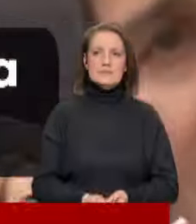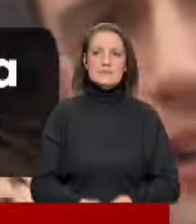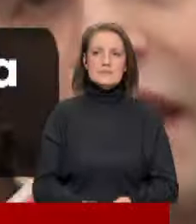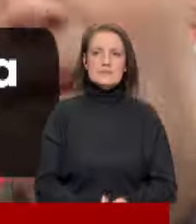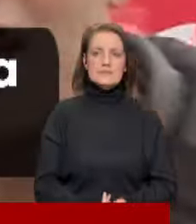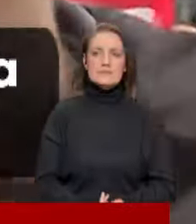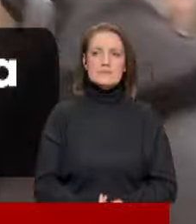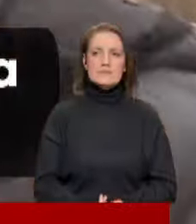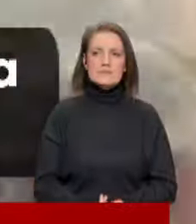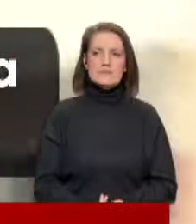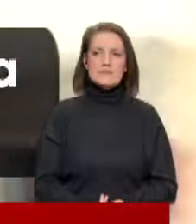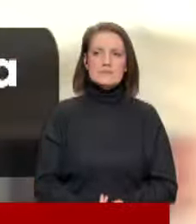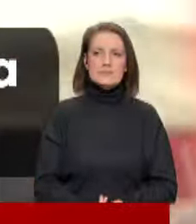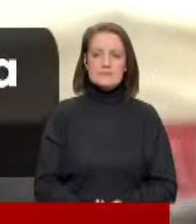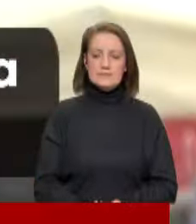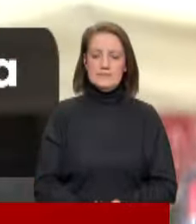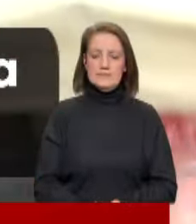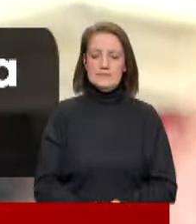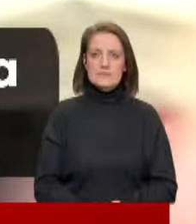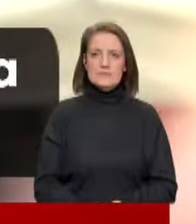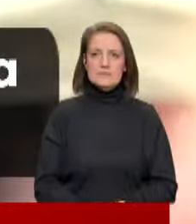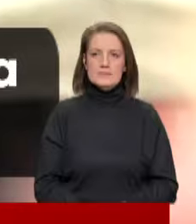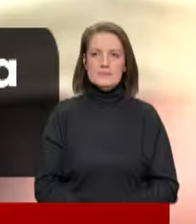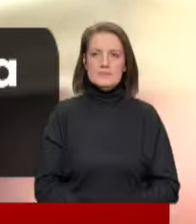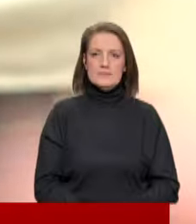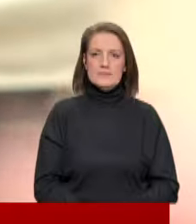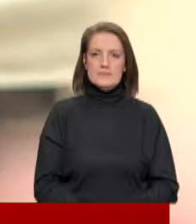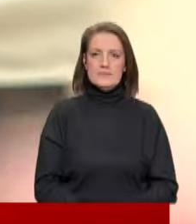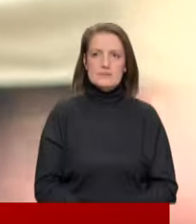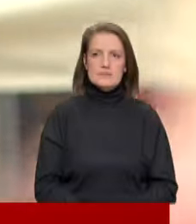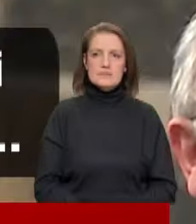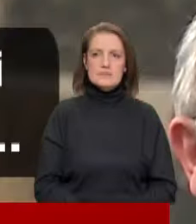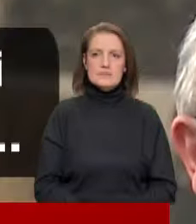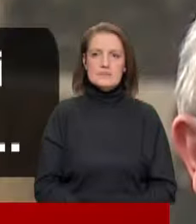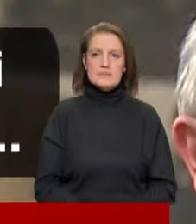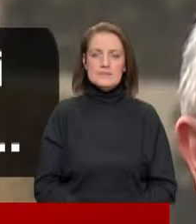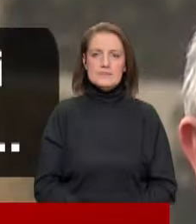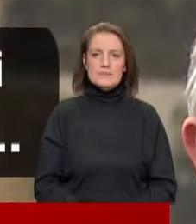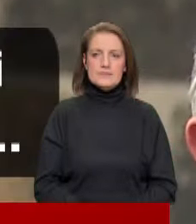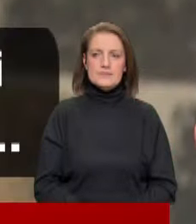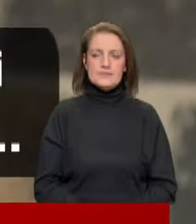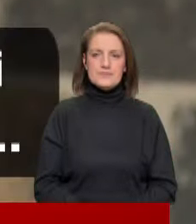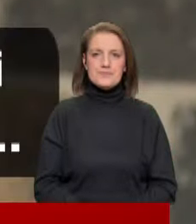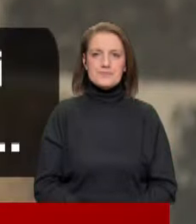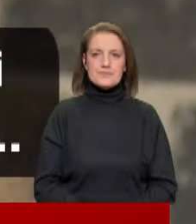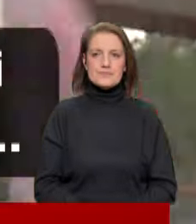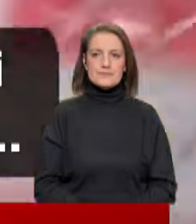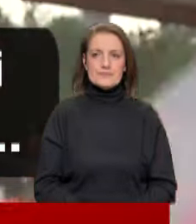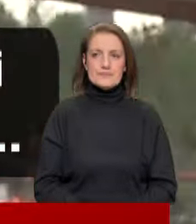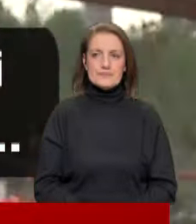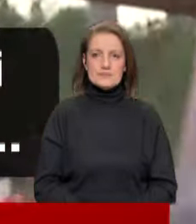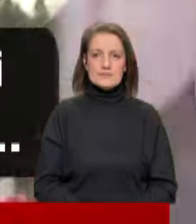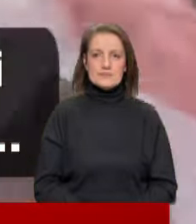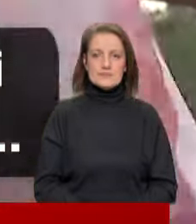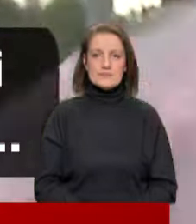ili pank mes tarıma yönelik kırsal kalkınma desteği yapıyoruz